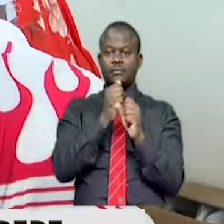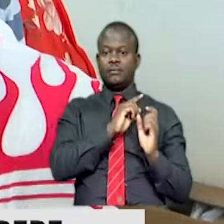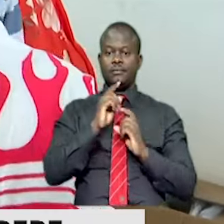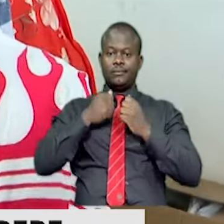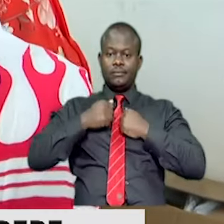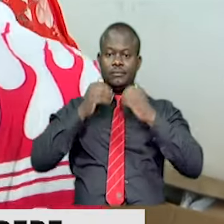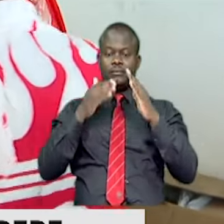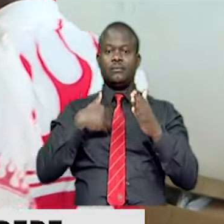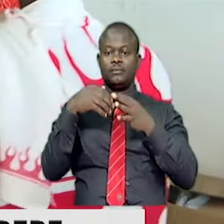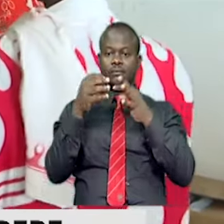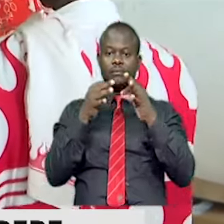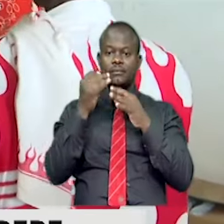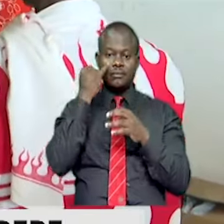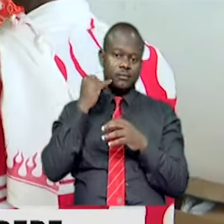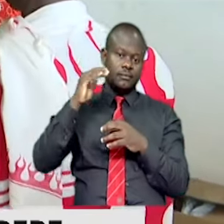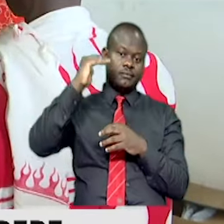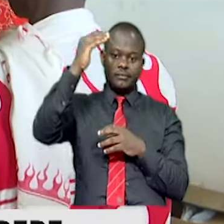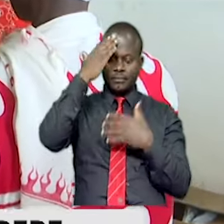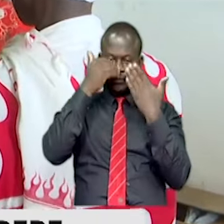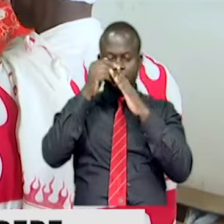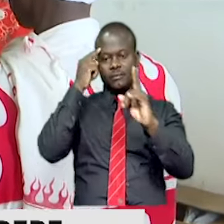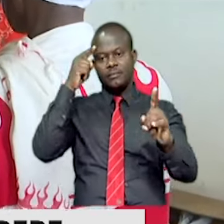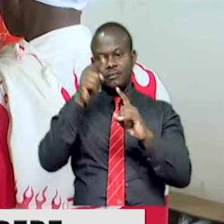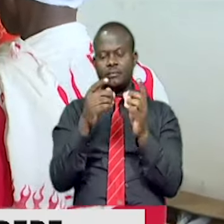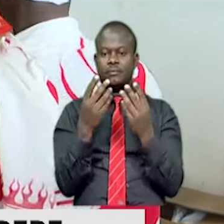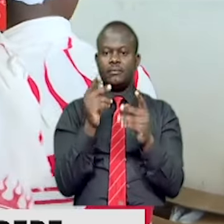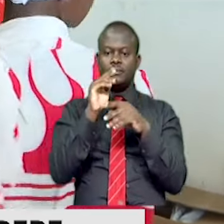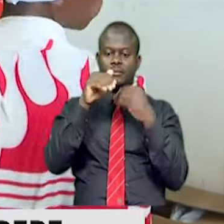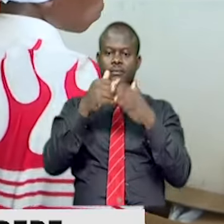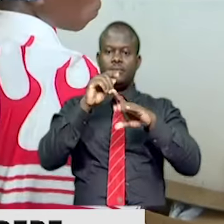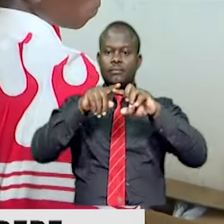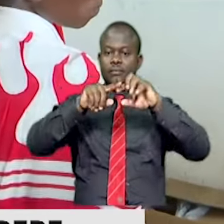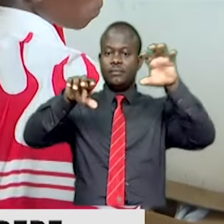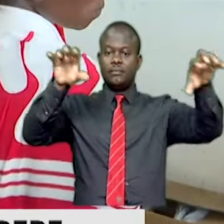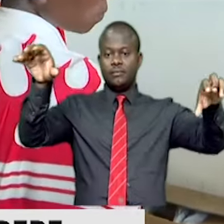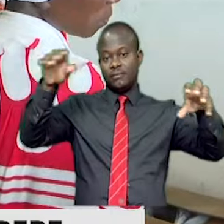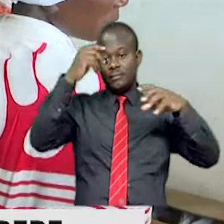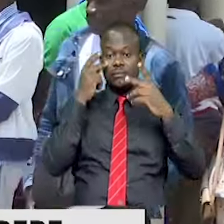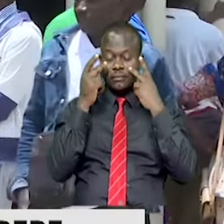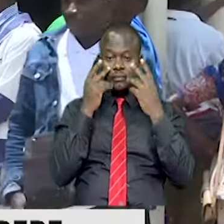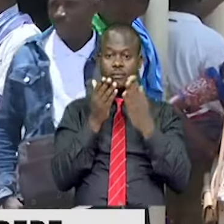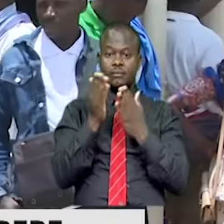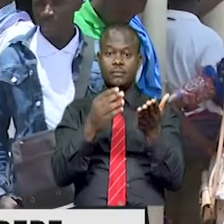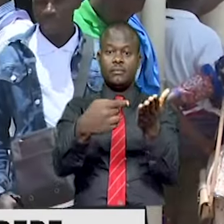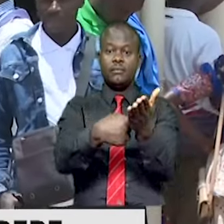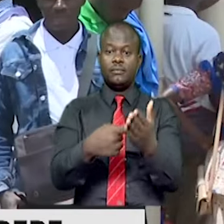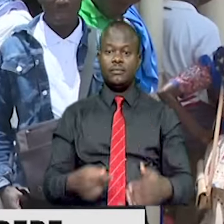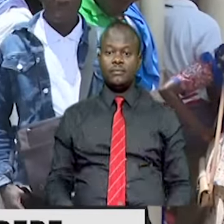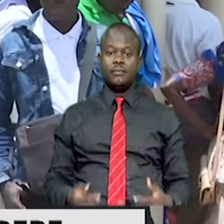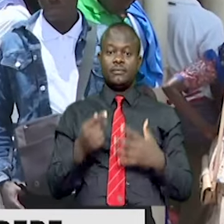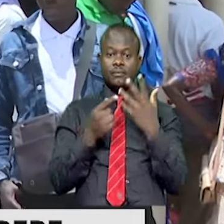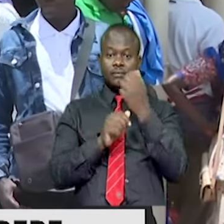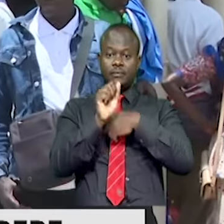Rwanda gifite igisobanuro gikomeye, kuko kigamije korohereza abaturage bo mu bice by'icyaro kubona serivisi z'ubuvuzi. Icyo kino gikorwa